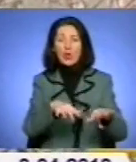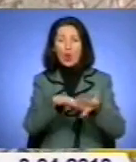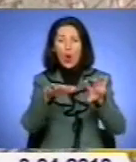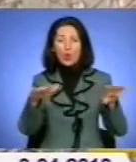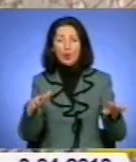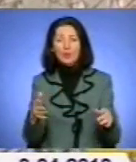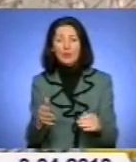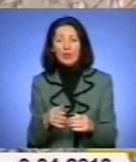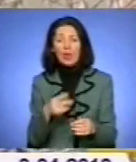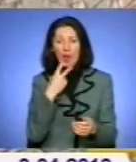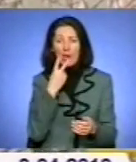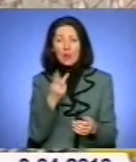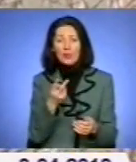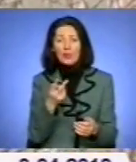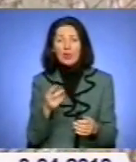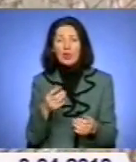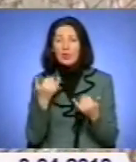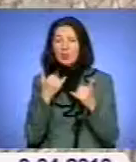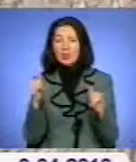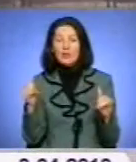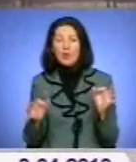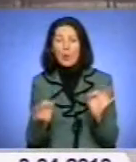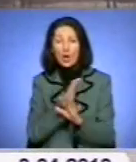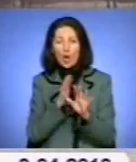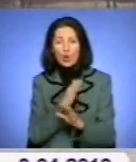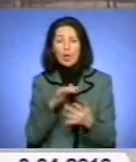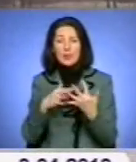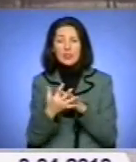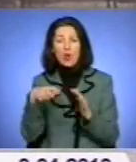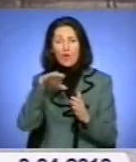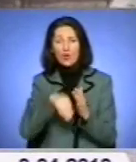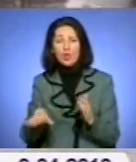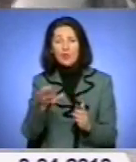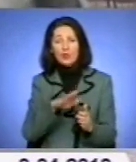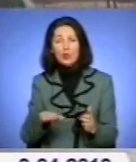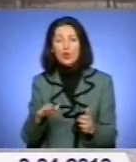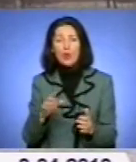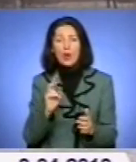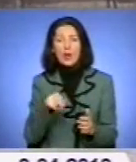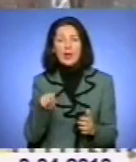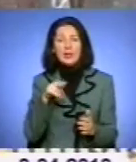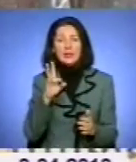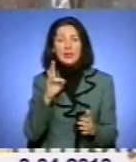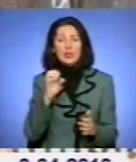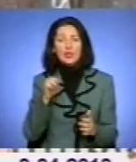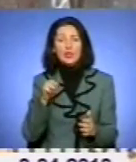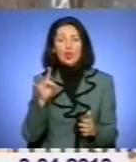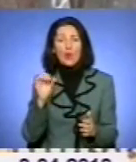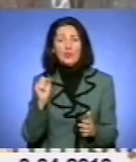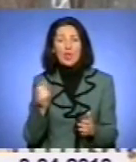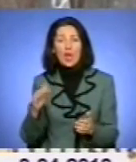краєвиди. Недарма село входить у зону славнозвісного Дністровського каньйону, визнаного одним із природних чудес